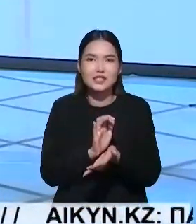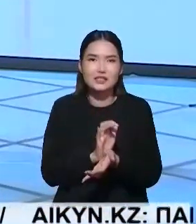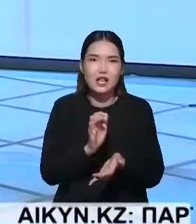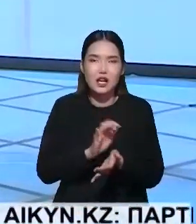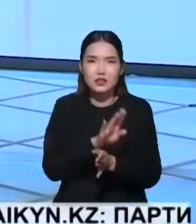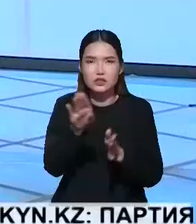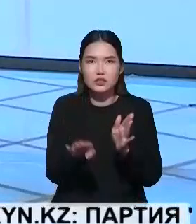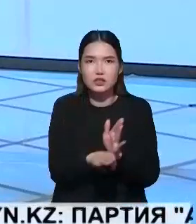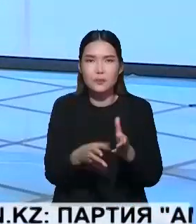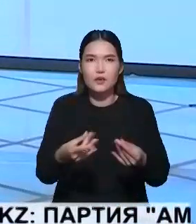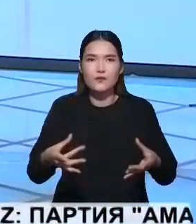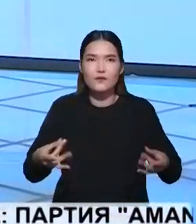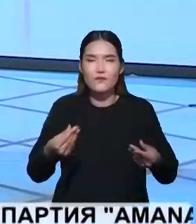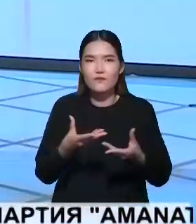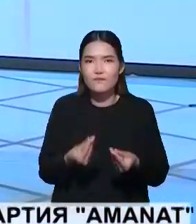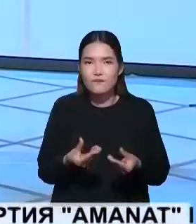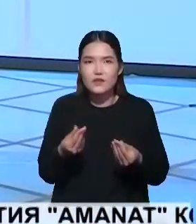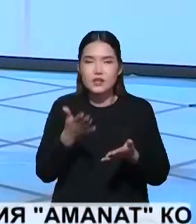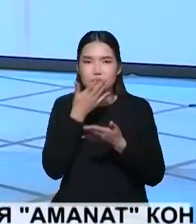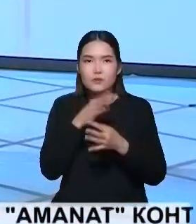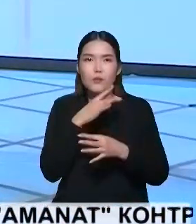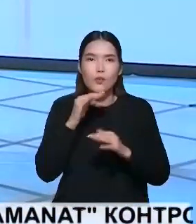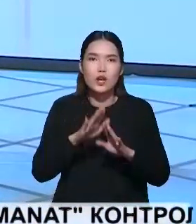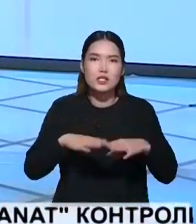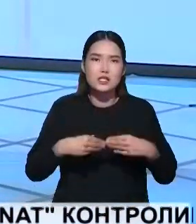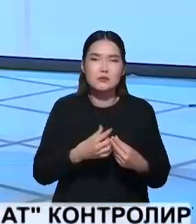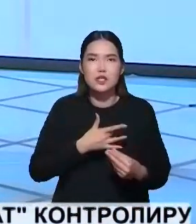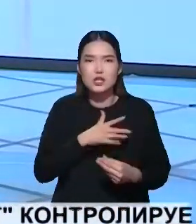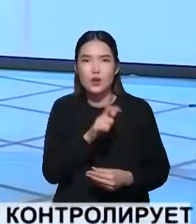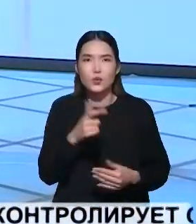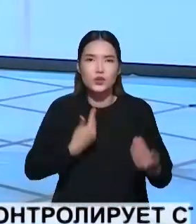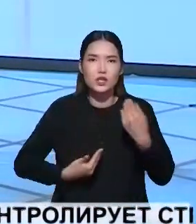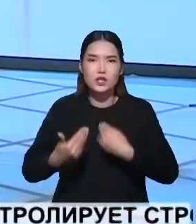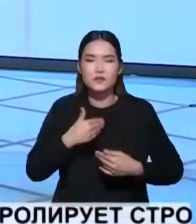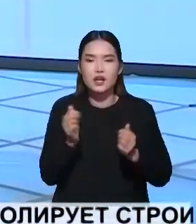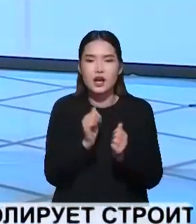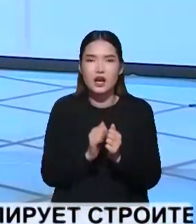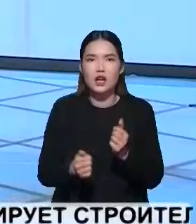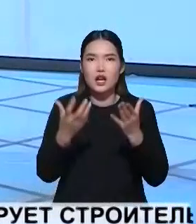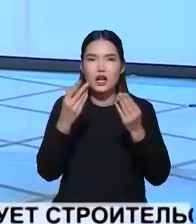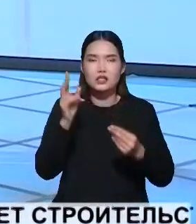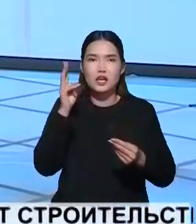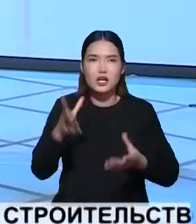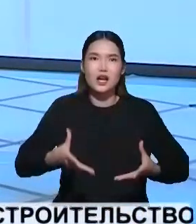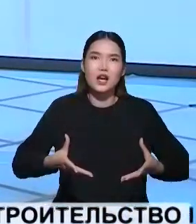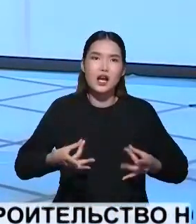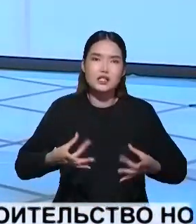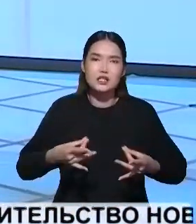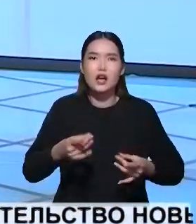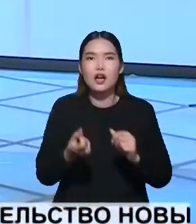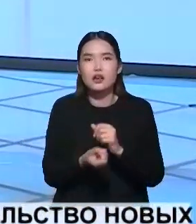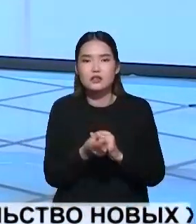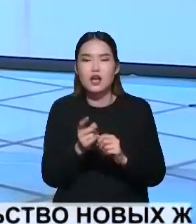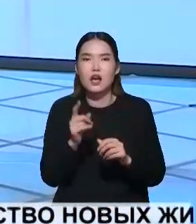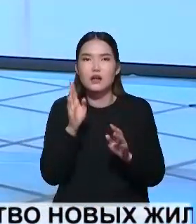с весны, и этим едким запахом многодетные семьи, сироты и люди с инвалидностью дышат каждый день. В квартирах сырость, даже появились